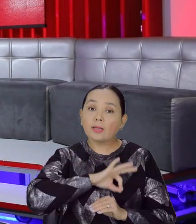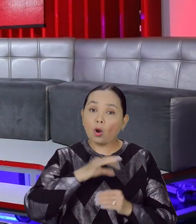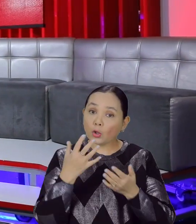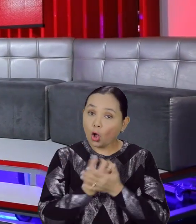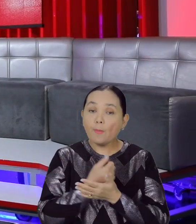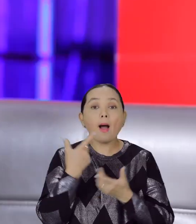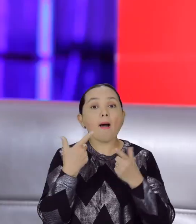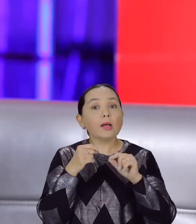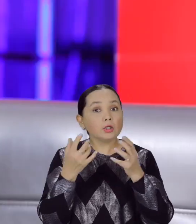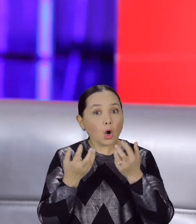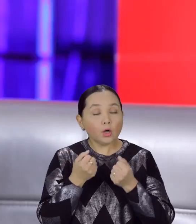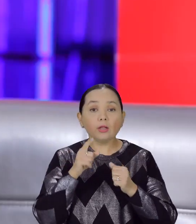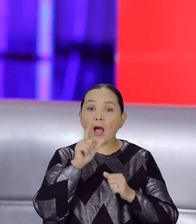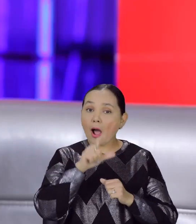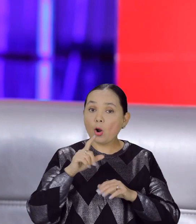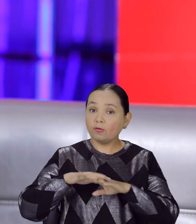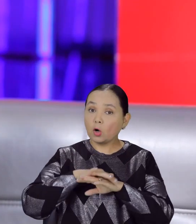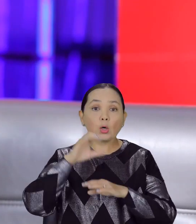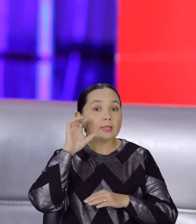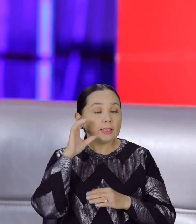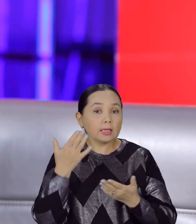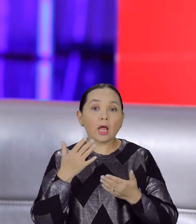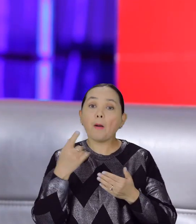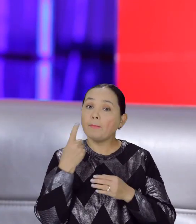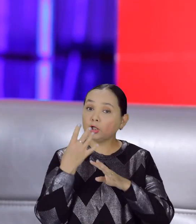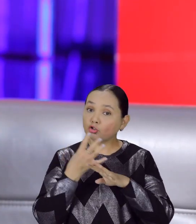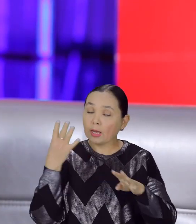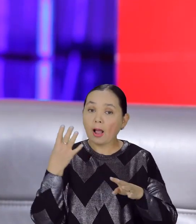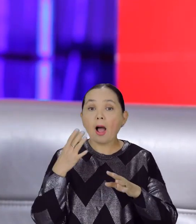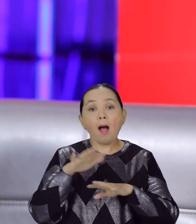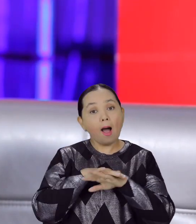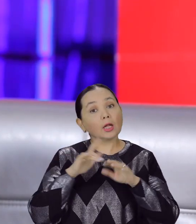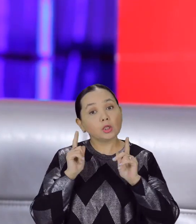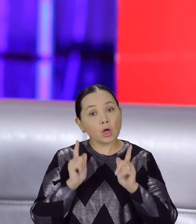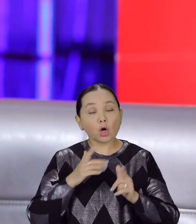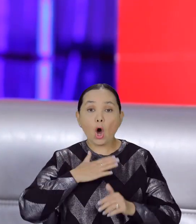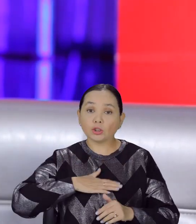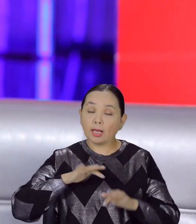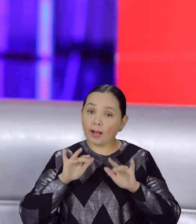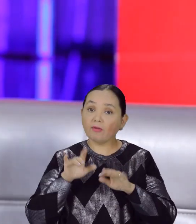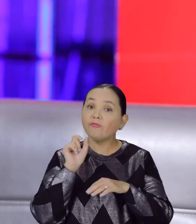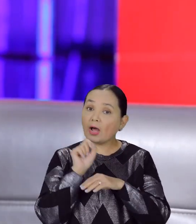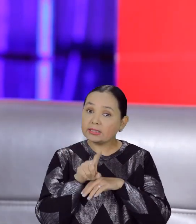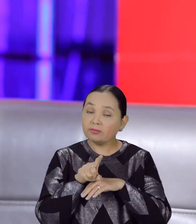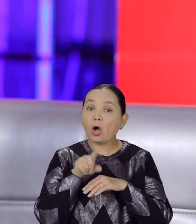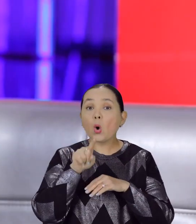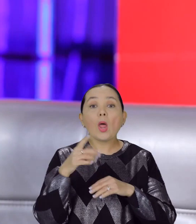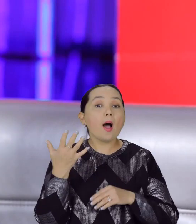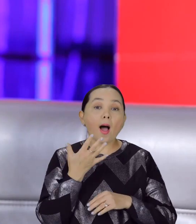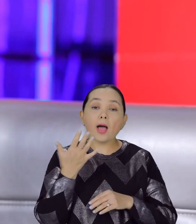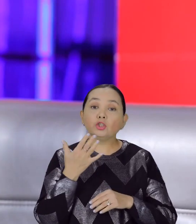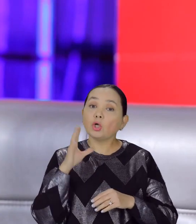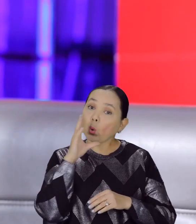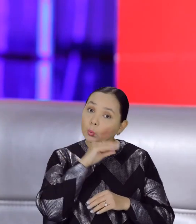topyapti. Undan tashqari aholi vakillarini tinglash, birinchi galda xalqni rozi qilish ularning oldiga qo'yilgan vazifa. Ularni